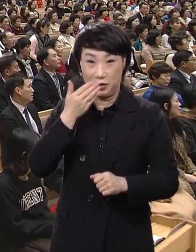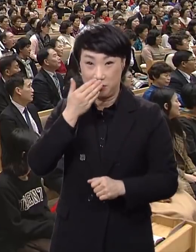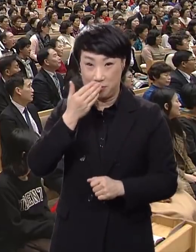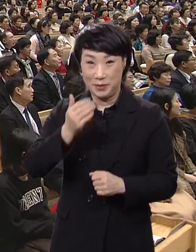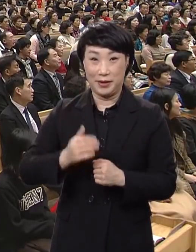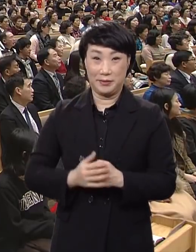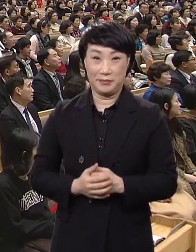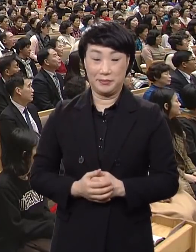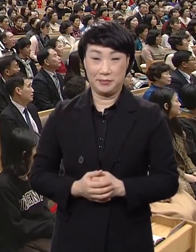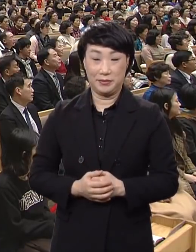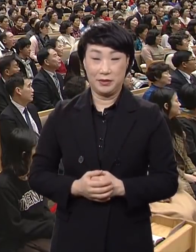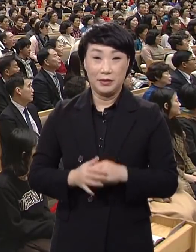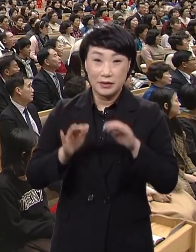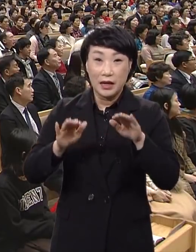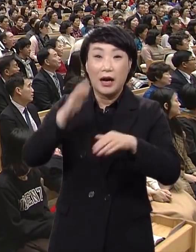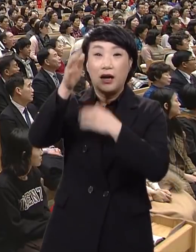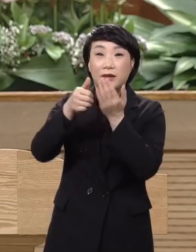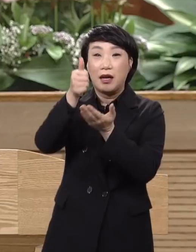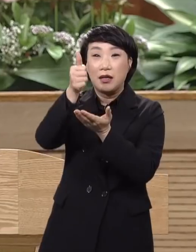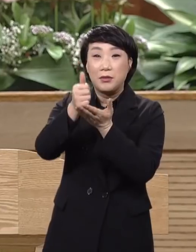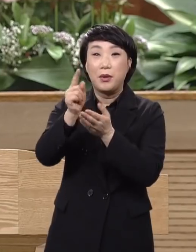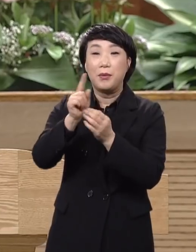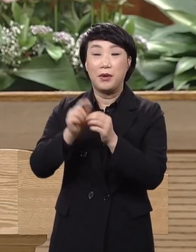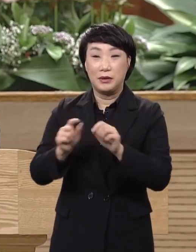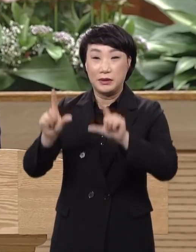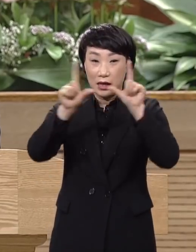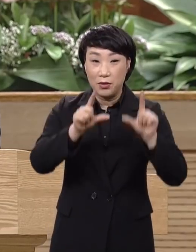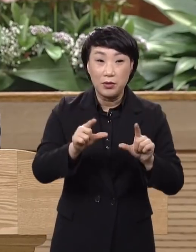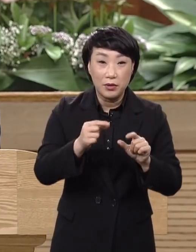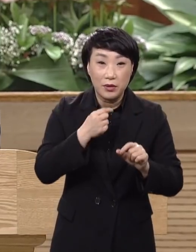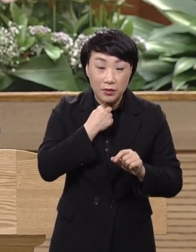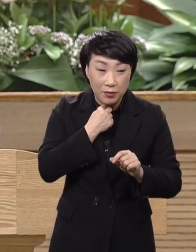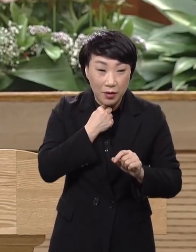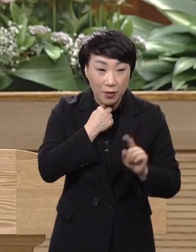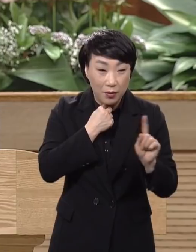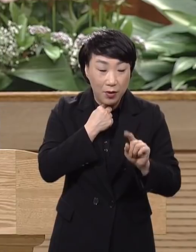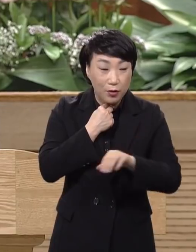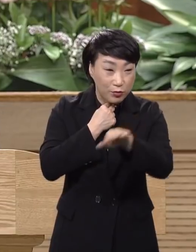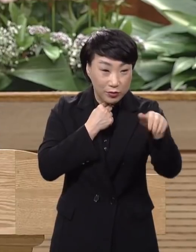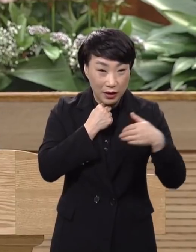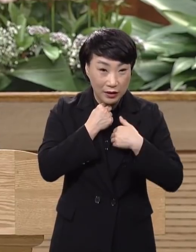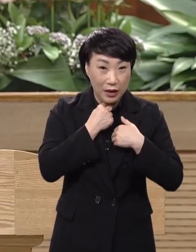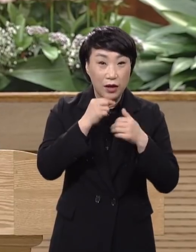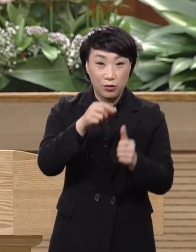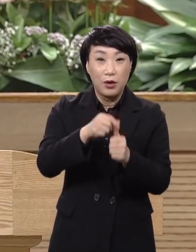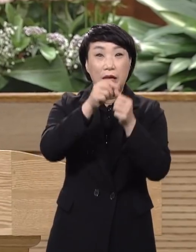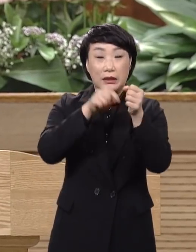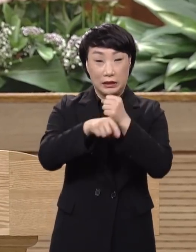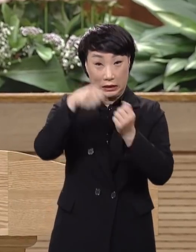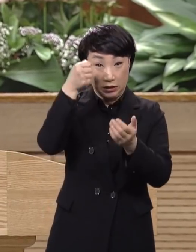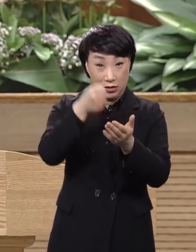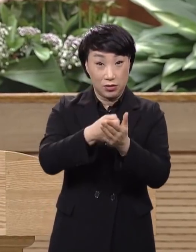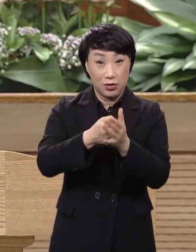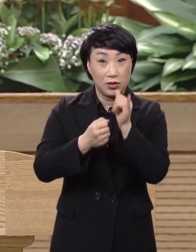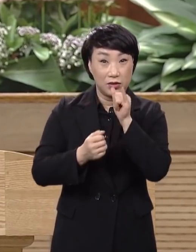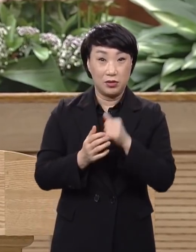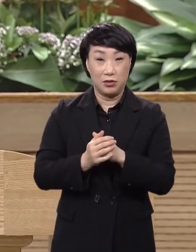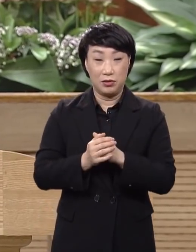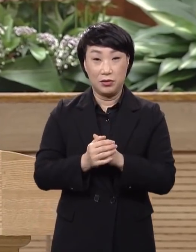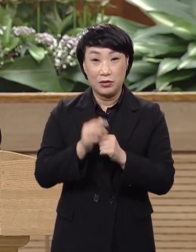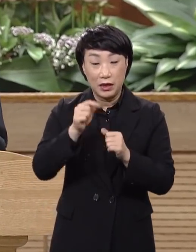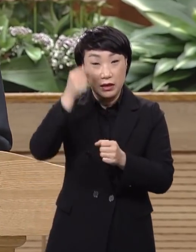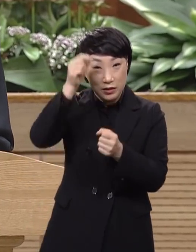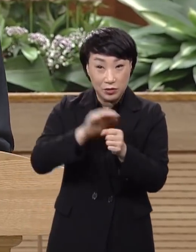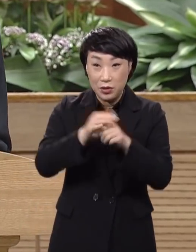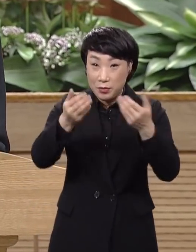것입니다. 그래서 하나님은 살고자 하는 자에게 살려주는 뜻을 가지셨고